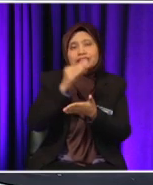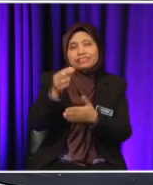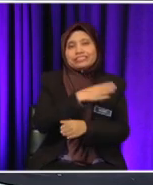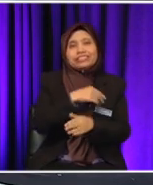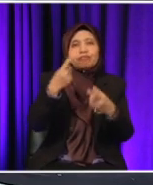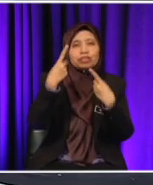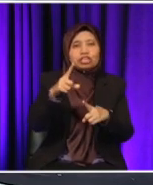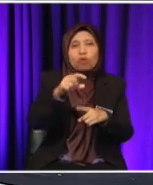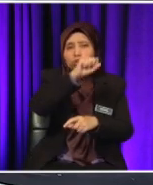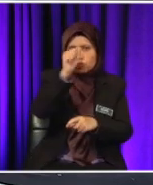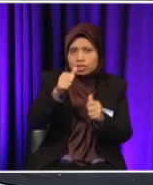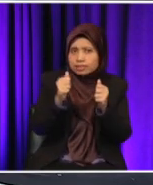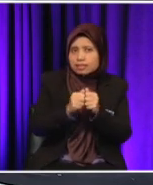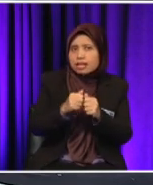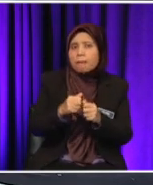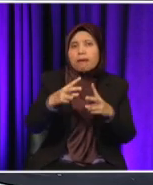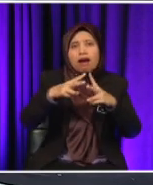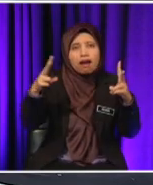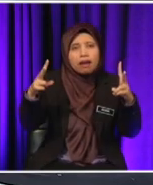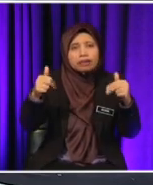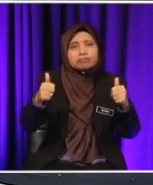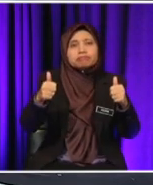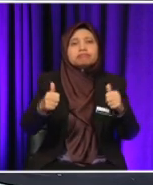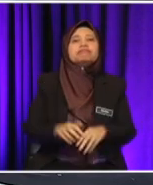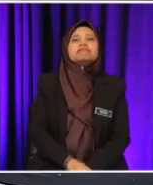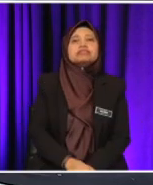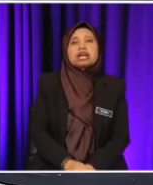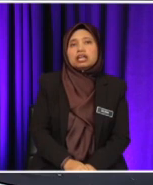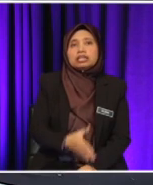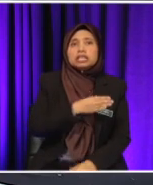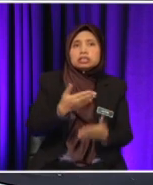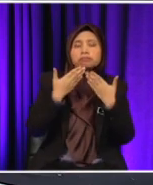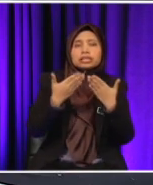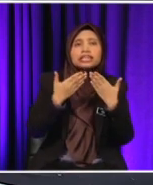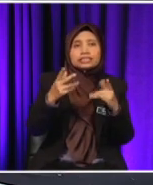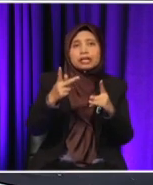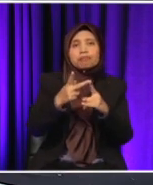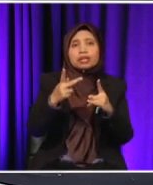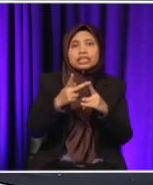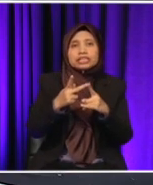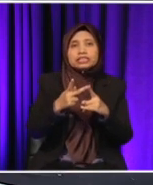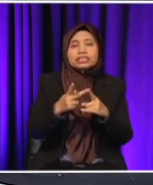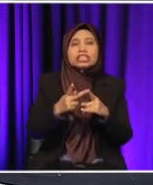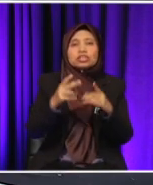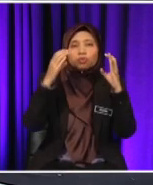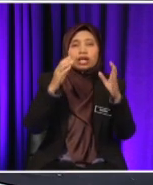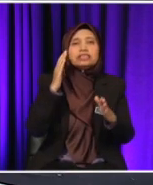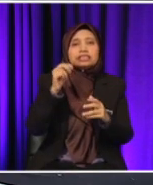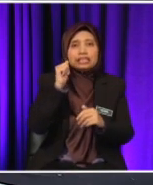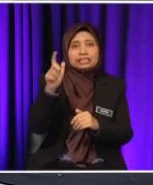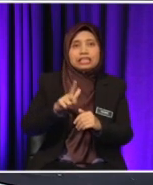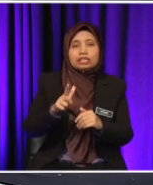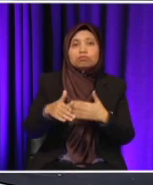menjawab soalnya dengan sangat baik sekali yang muda-murid dan juga terima kasih yang tak terhingga kepada Cikgu Adriana Mashuri